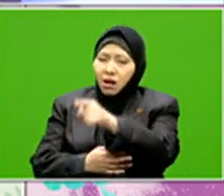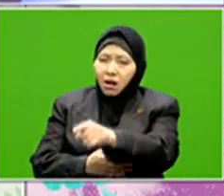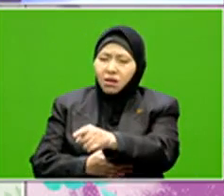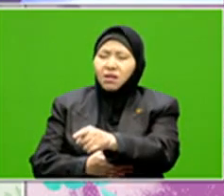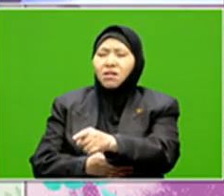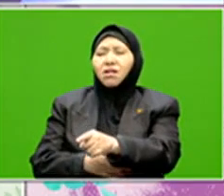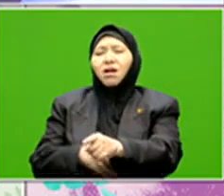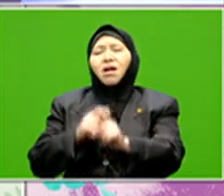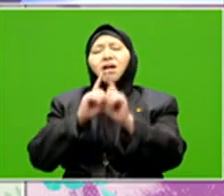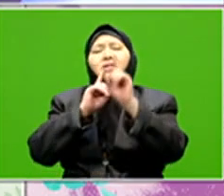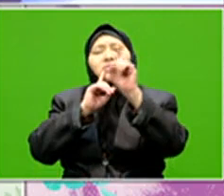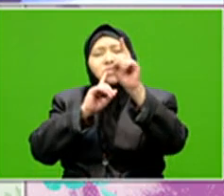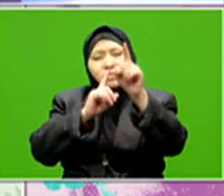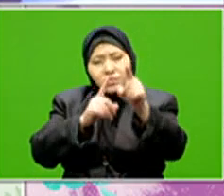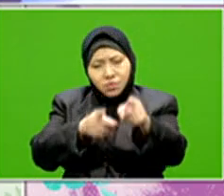لأنت